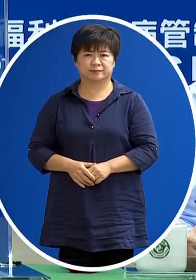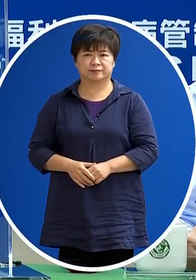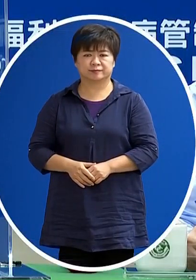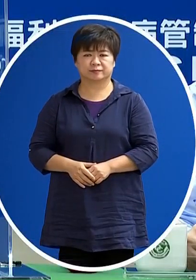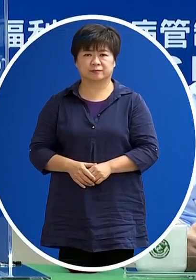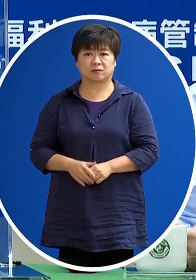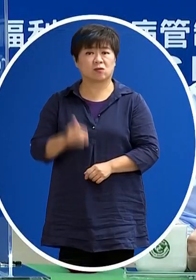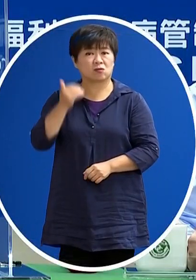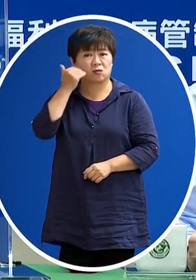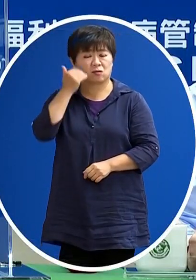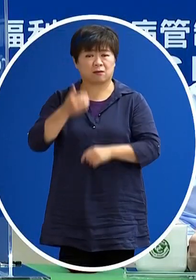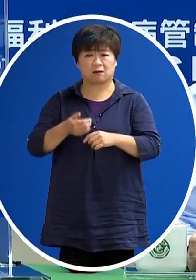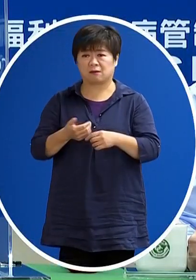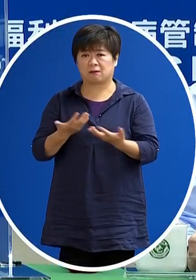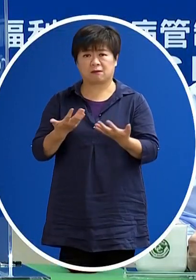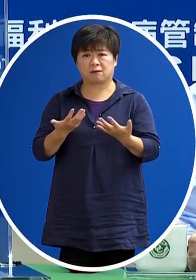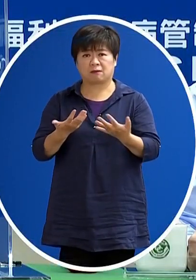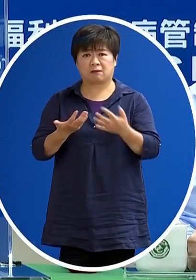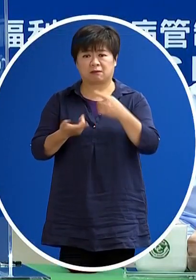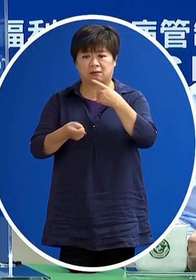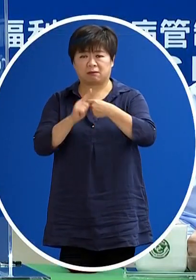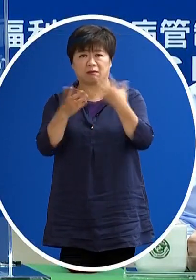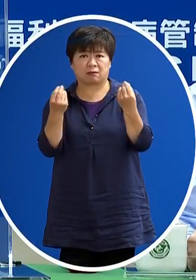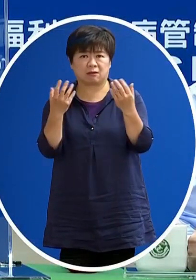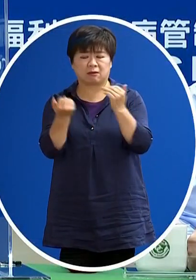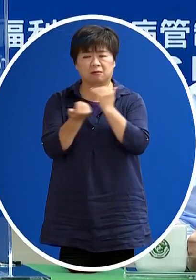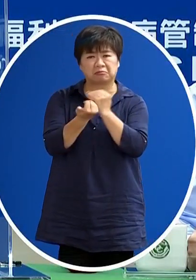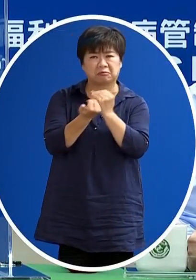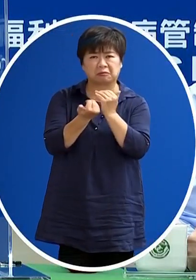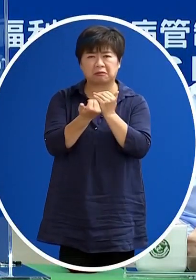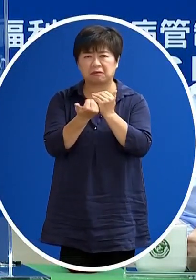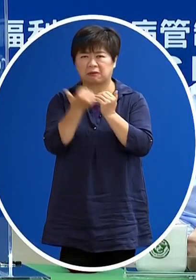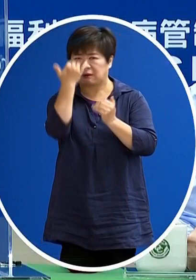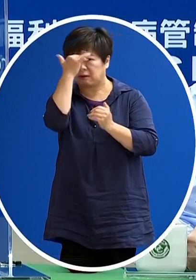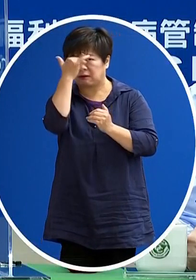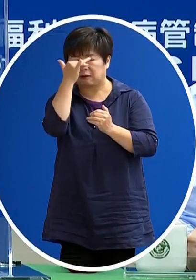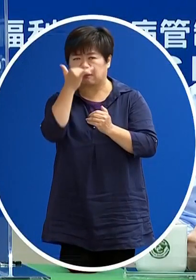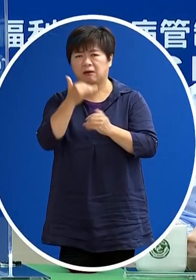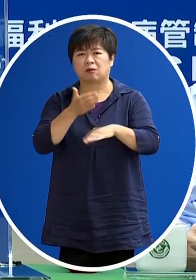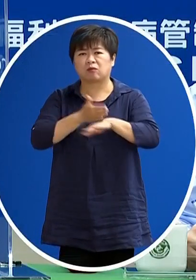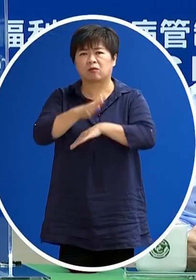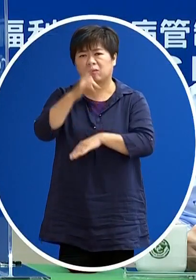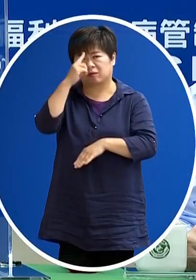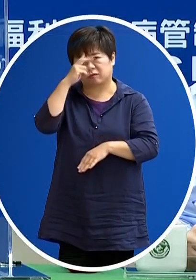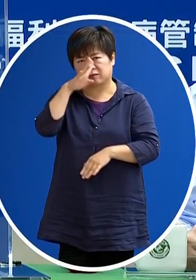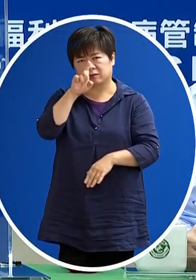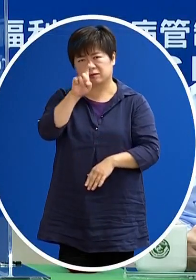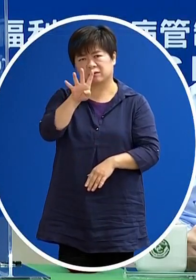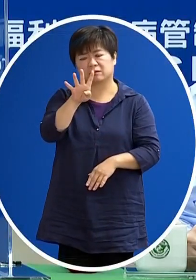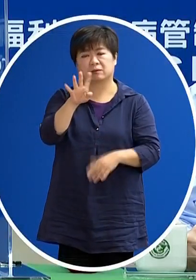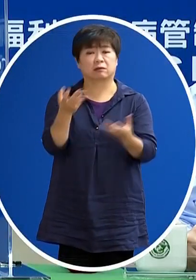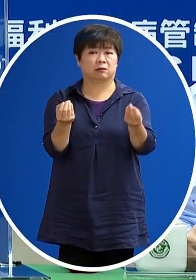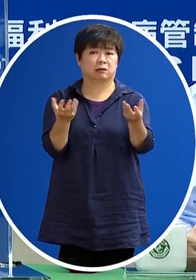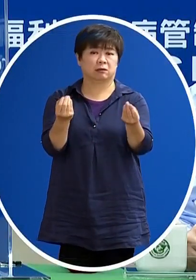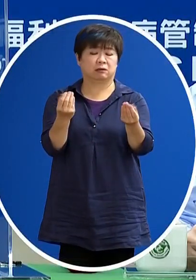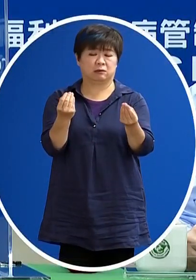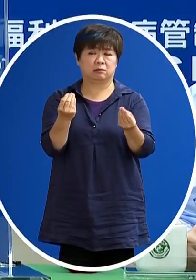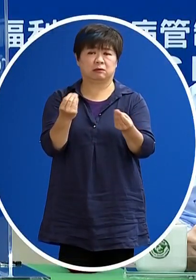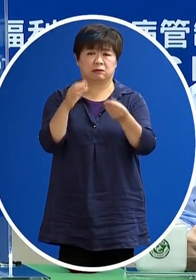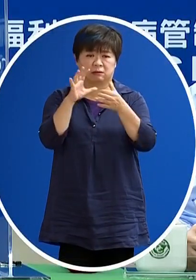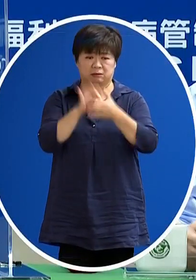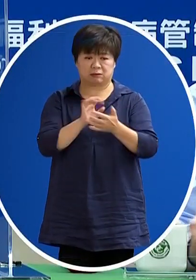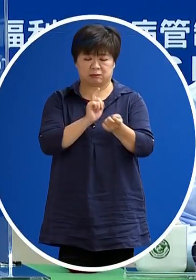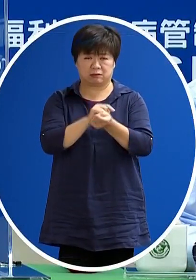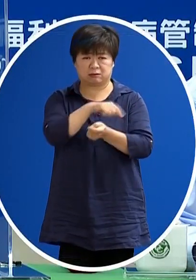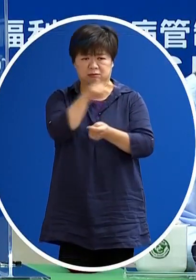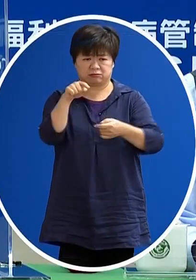是说没有确诊的人，他的潜伏期现在大概说还没有，就超过14天，所以14天的一个就对这些